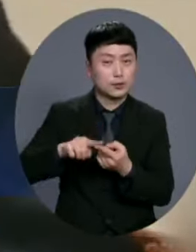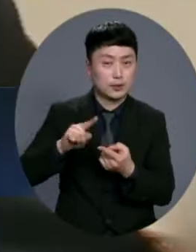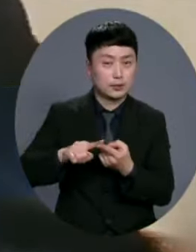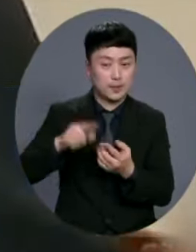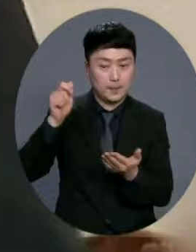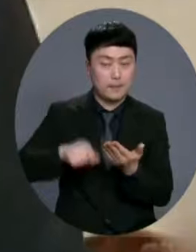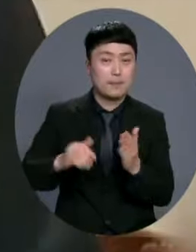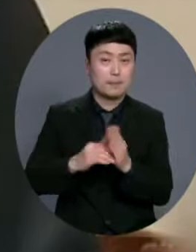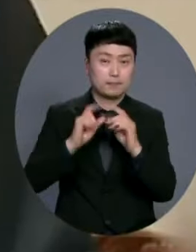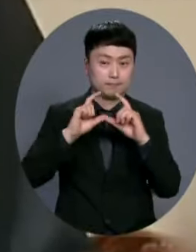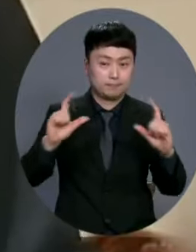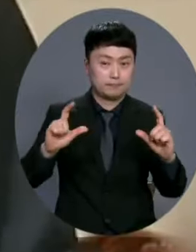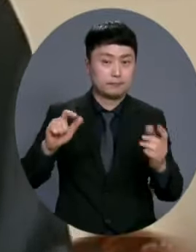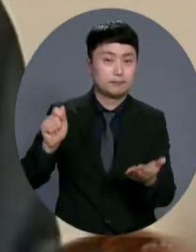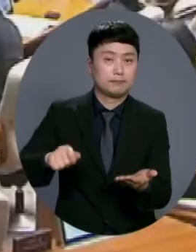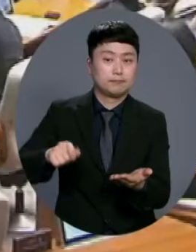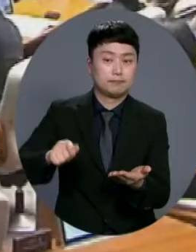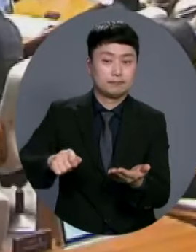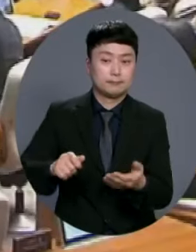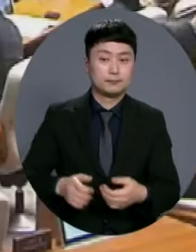선포합니다.